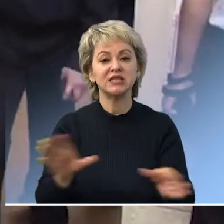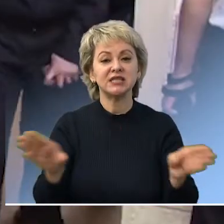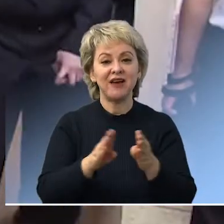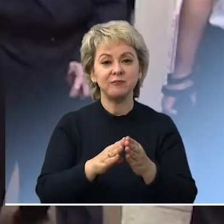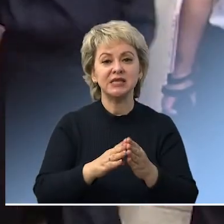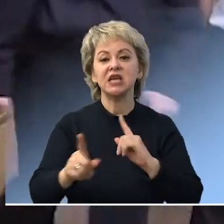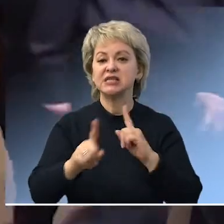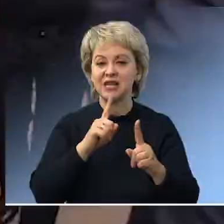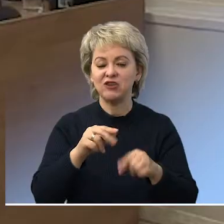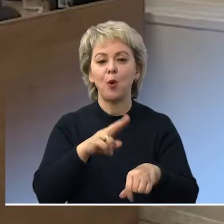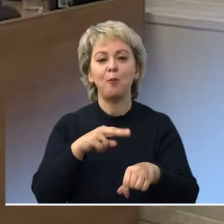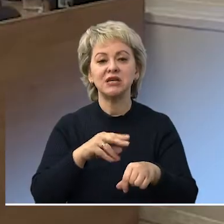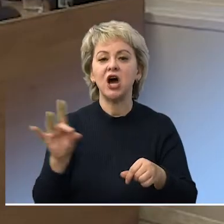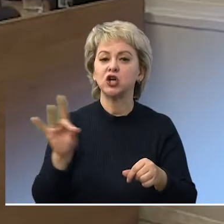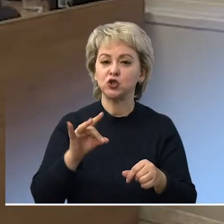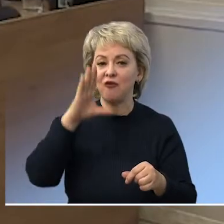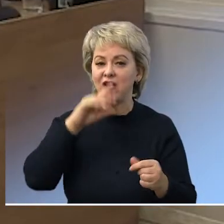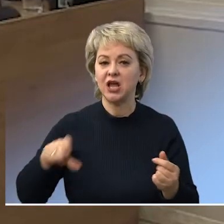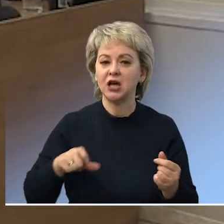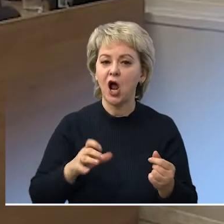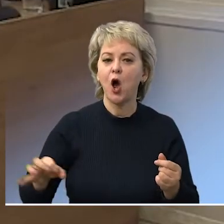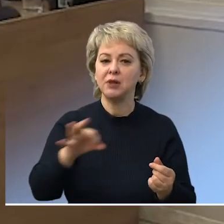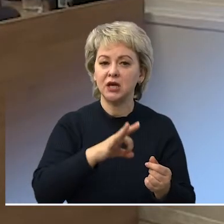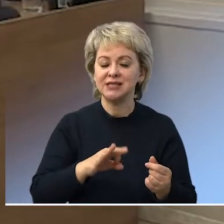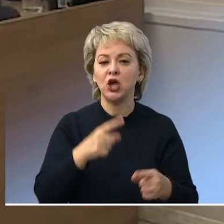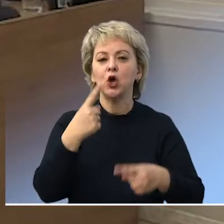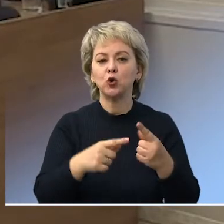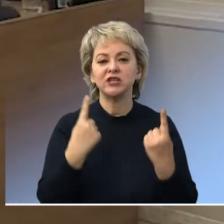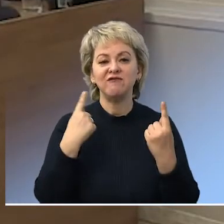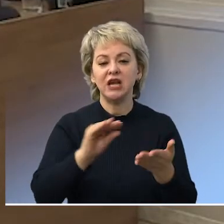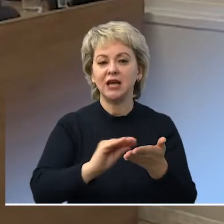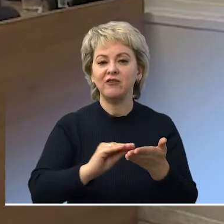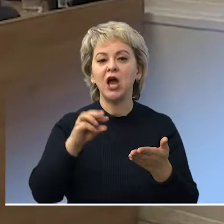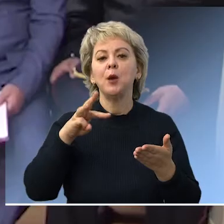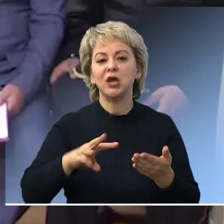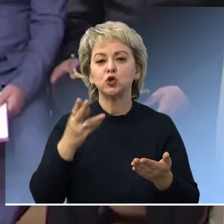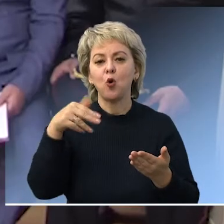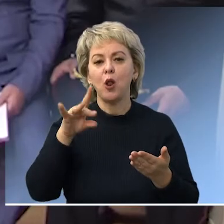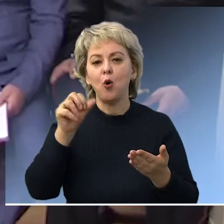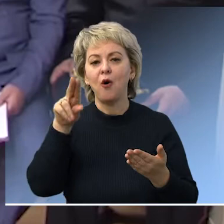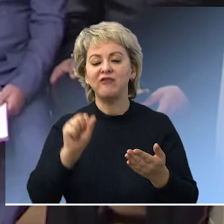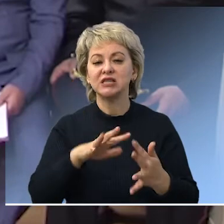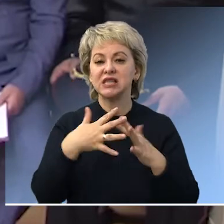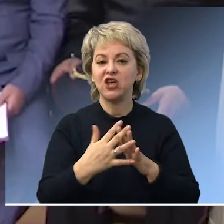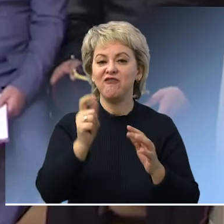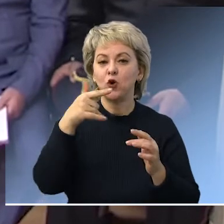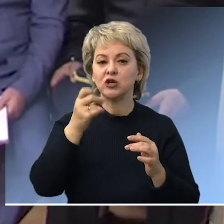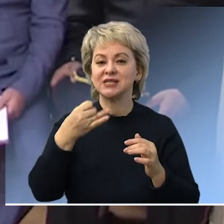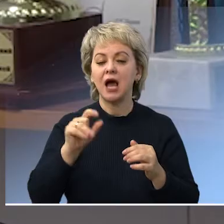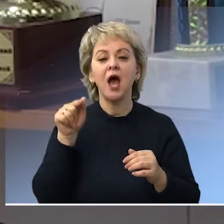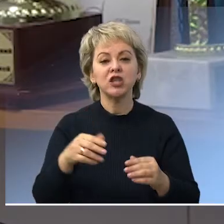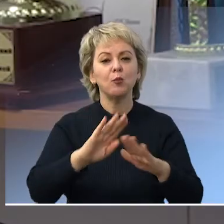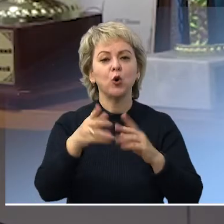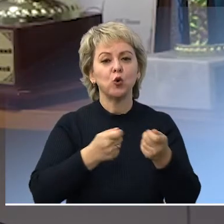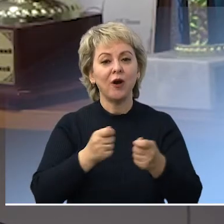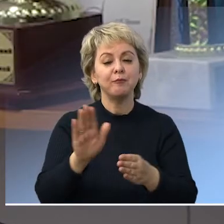проведение совместных совещаний полицейских Ростовской и Волгоградской областей на родине великого писателя Михаила Шолохова в станице Вешенская.